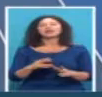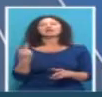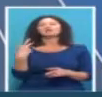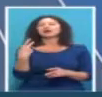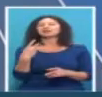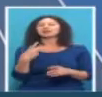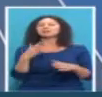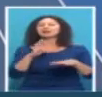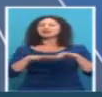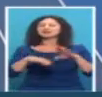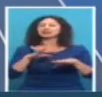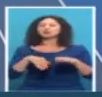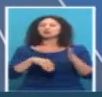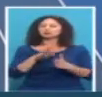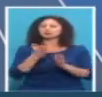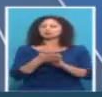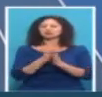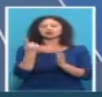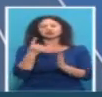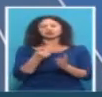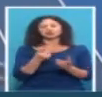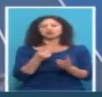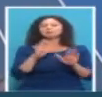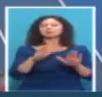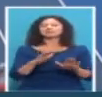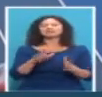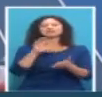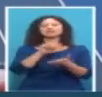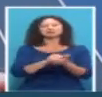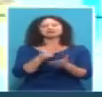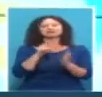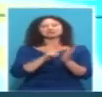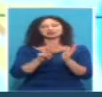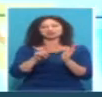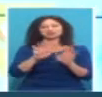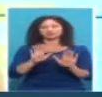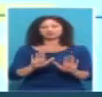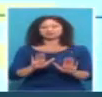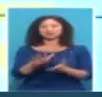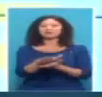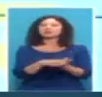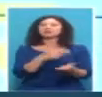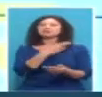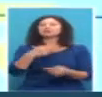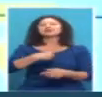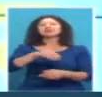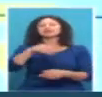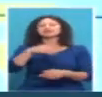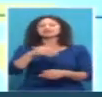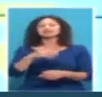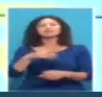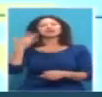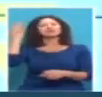Галина Воскобоева улучшила положение на одну строчку и занимает 72-е место. И в продолжение темы тенниса. В Лондоне